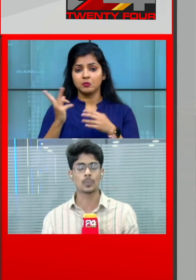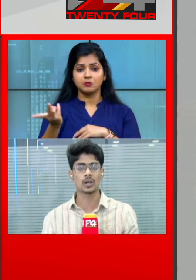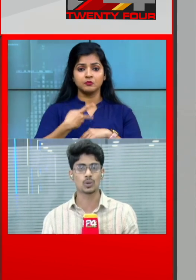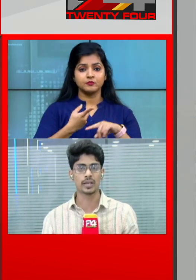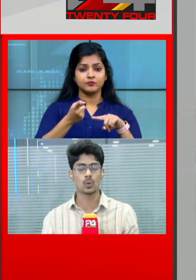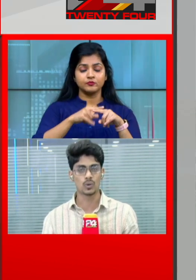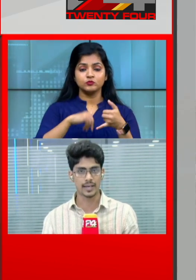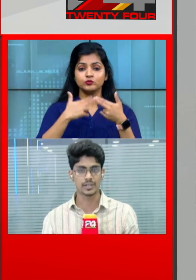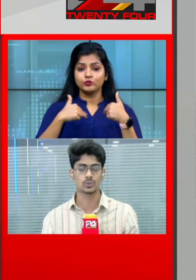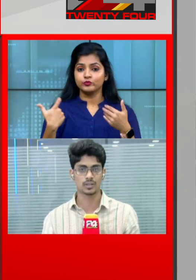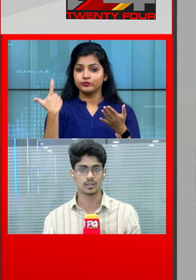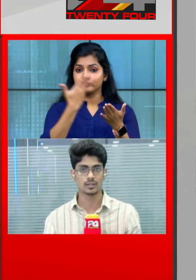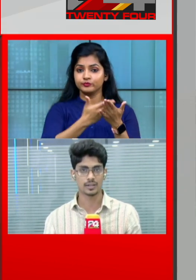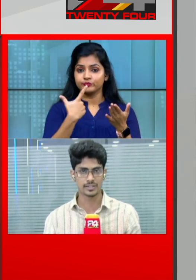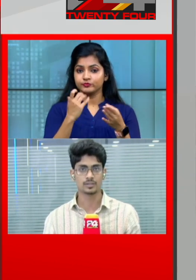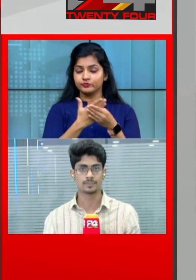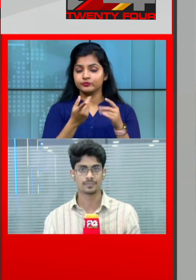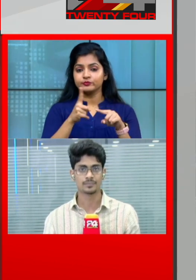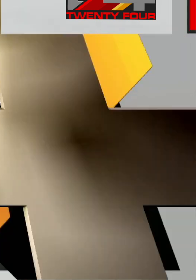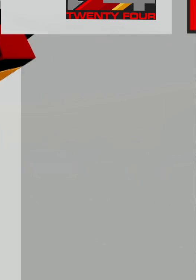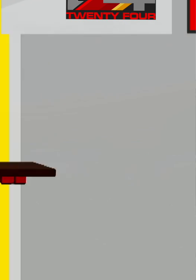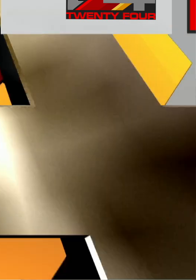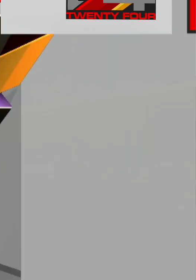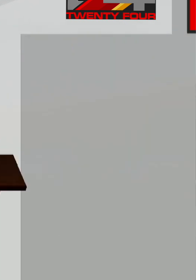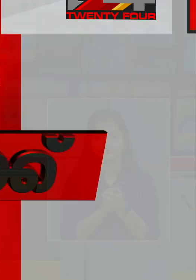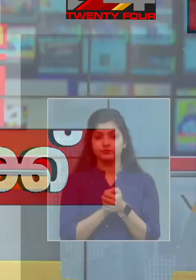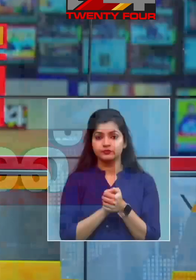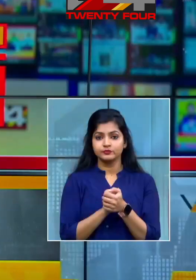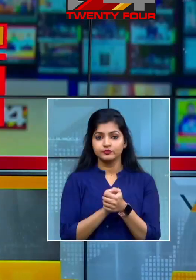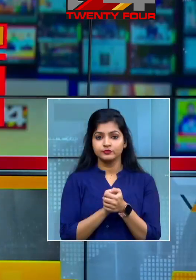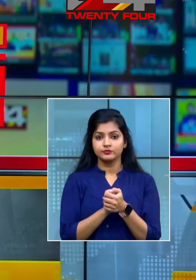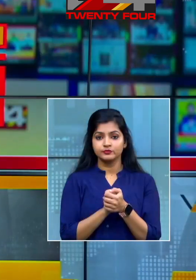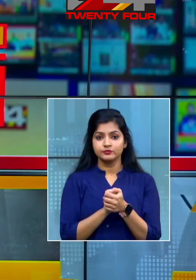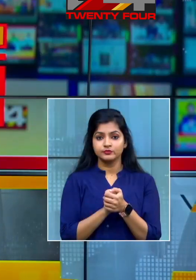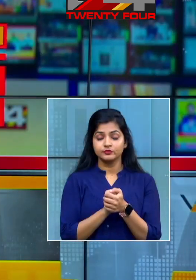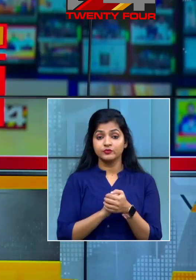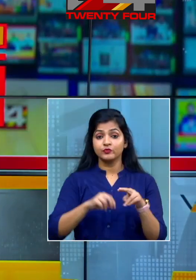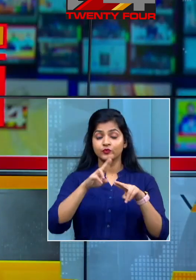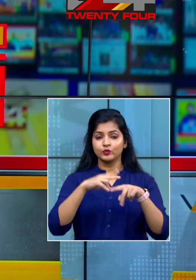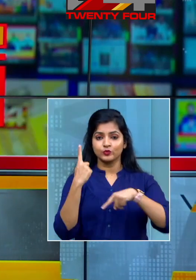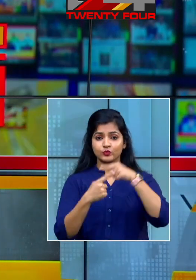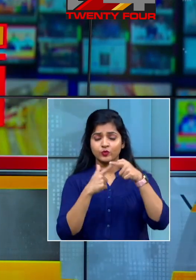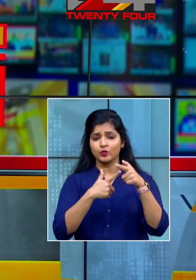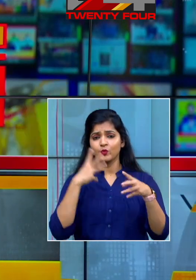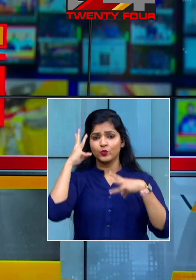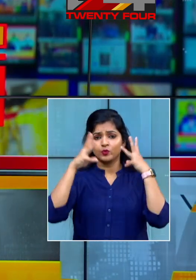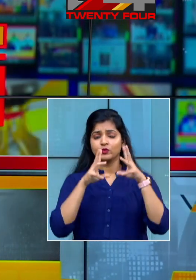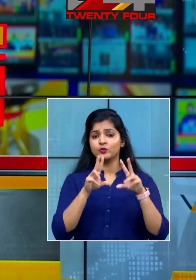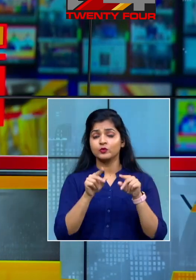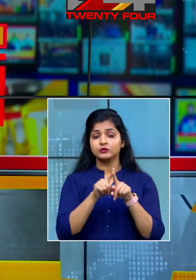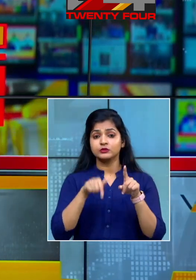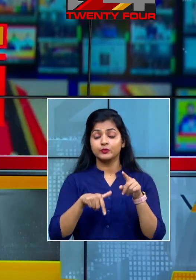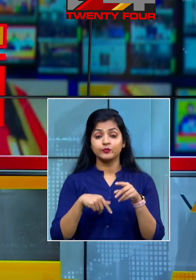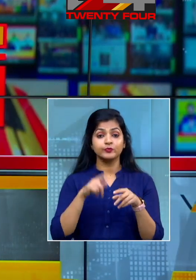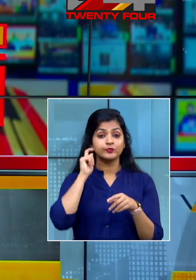സുപ്രീം കോടതിയിൽ ഉണ്ടായിരിക്കുന്നത്. ശരി, ആർ അച്യുതൻ ഡൽഹിയിൽ നിന്ന് വിവരങ്ങൾ നൽകുകയായിരുന്നു. ഫിൻജാൽ ചുഴലിക്കാറ്റിനെ ഭയപ്പെടേണ്ടെന്ന് ചെന്നൈ